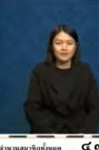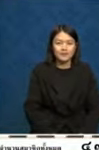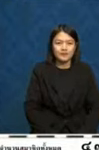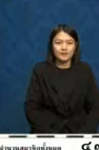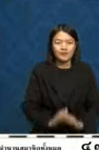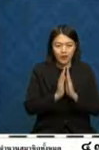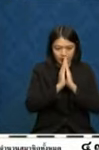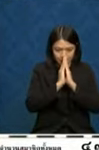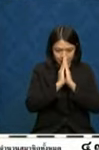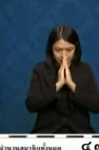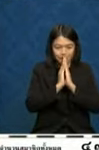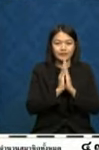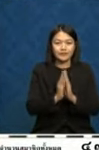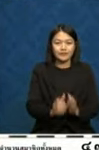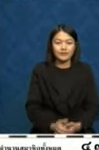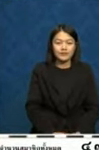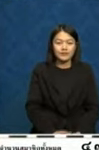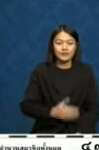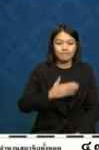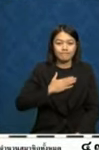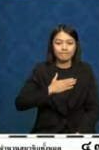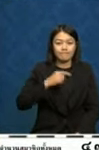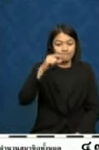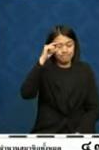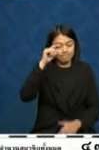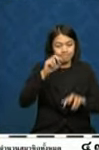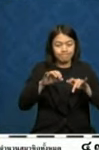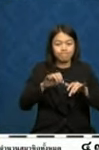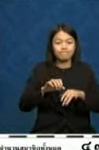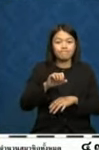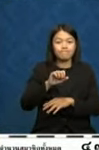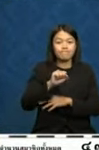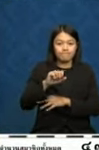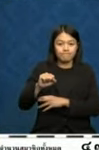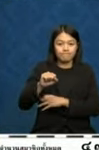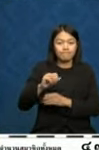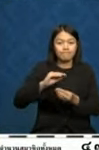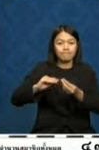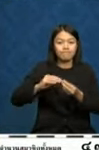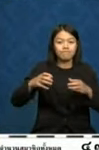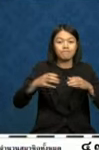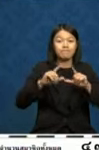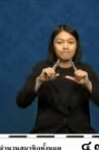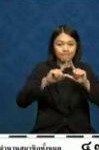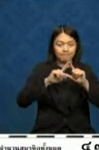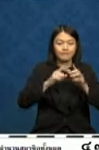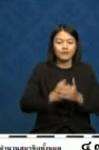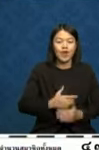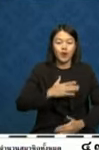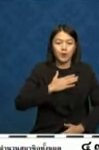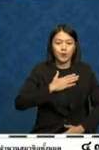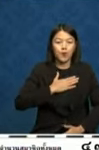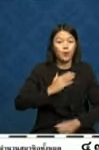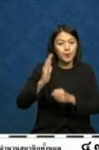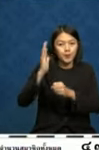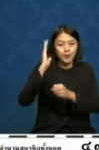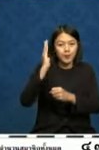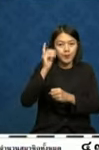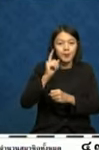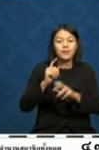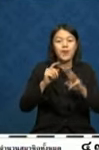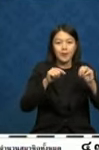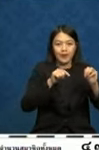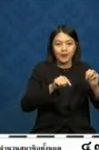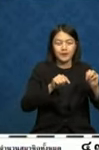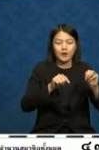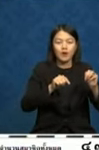ขอบคุณครับท่านประธานเรียนท่านประธานสภาที่เคารพครับผมจิรัตน์ทองสุวรรณผู้แทนราษฎรชาเชิงเซาพรรคประชาชนครับท่านประธานครับผมขออนุญาตอภิปรายมาตรานี้